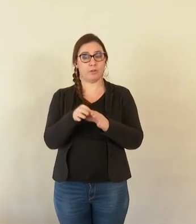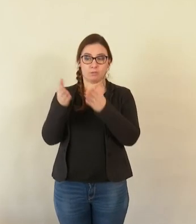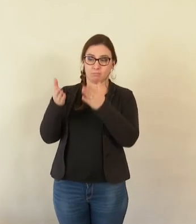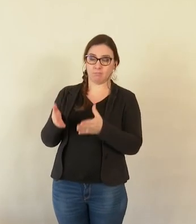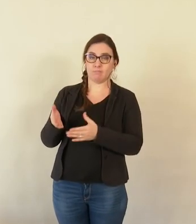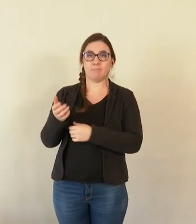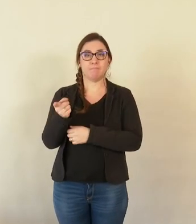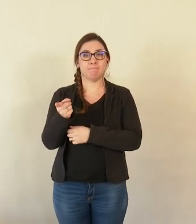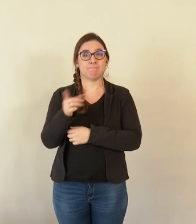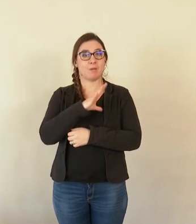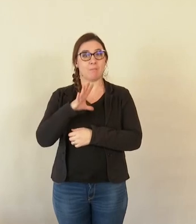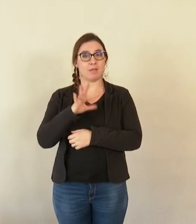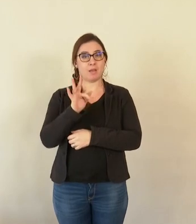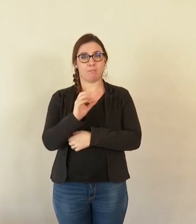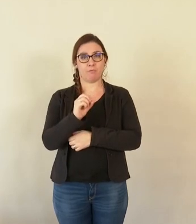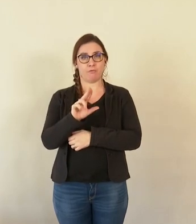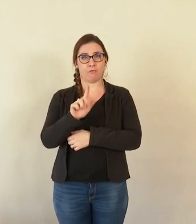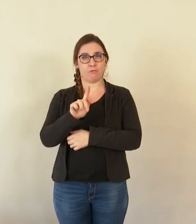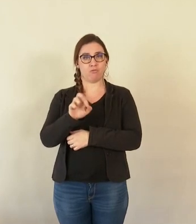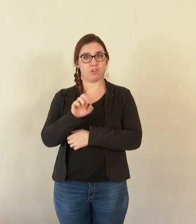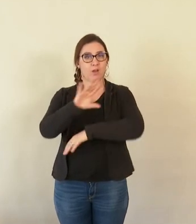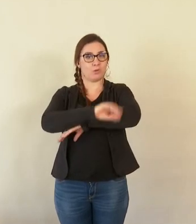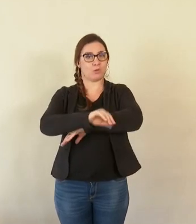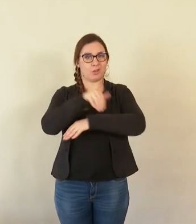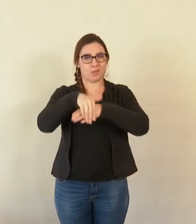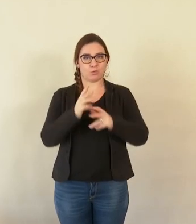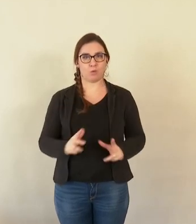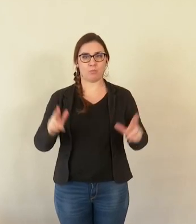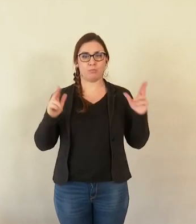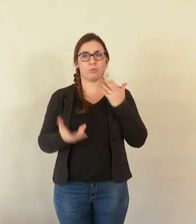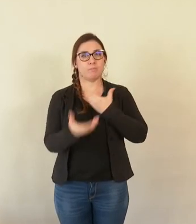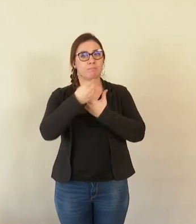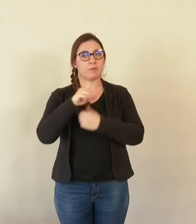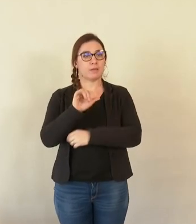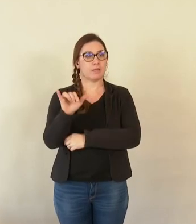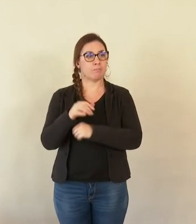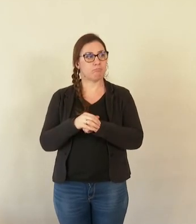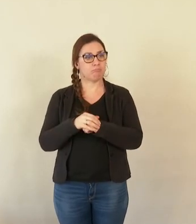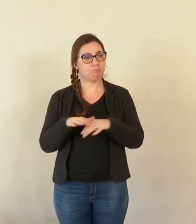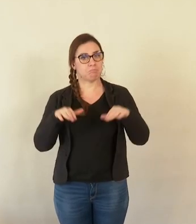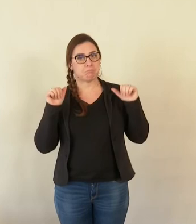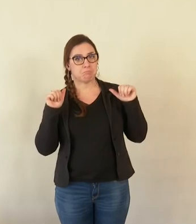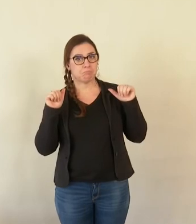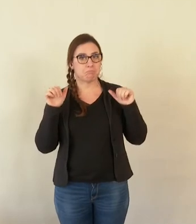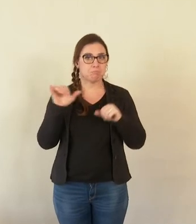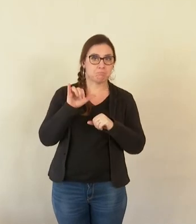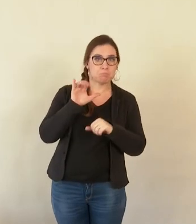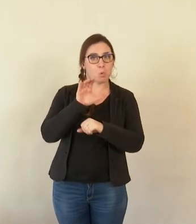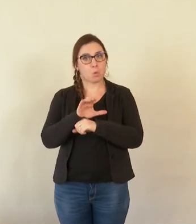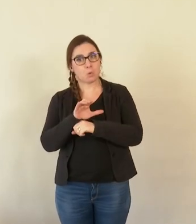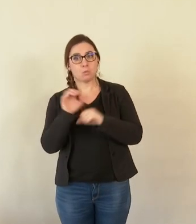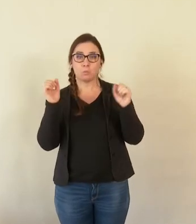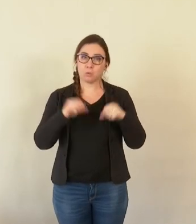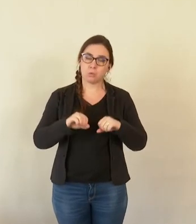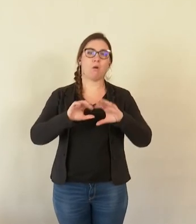que Madame fougerre soit notre secrétaire de séance qui ne prend pas part au vote qui s'abstient qui vote contre vot